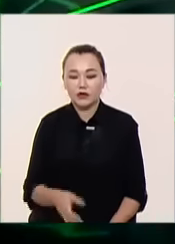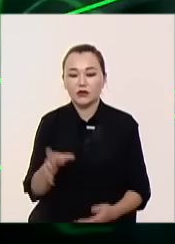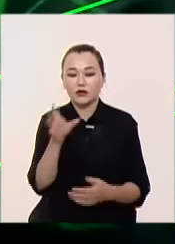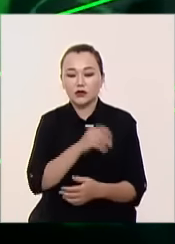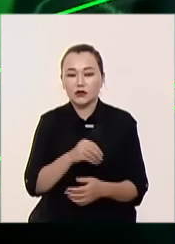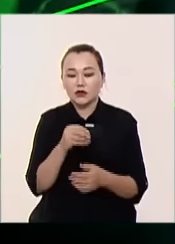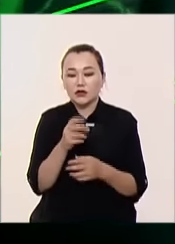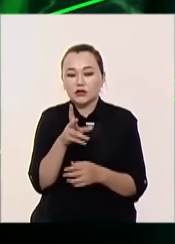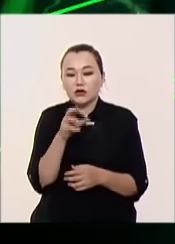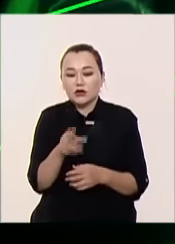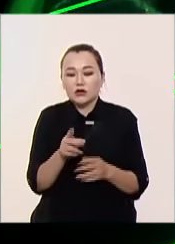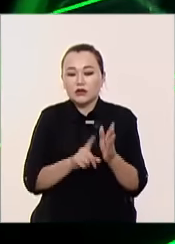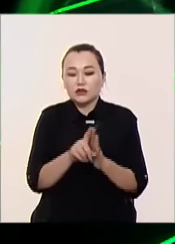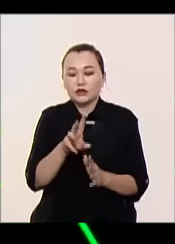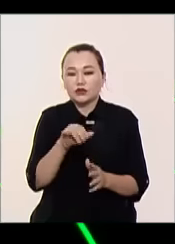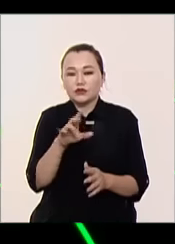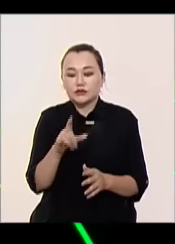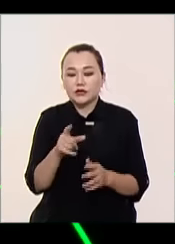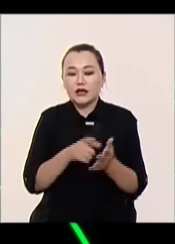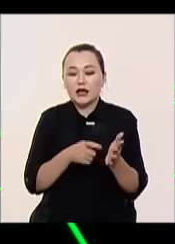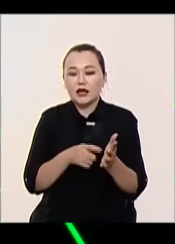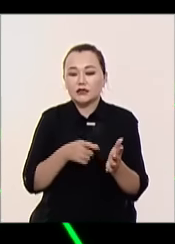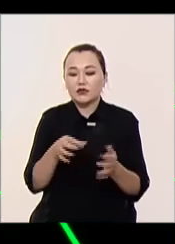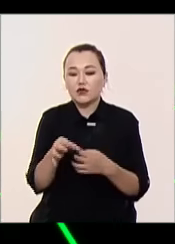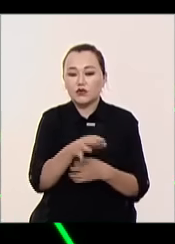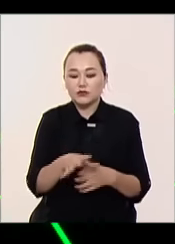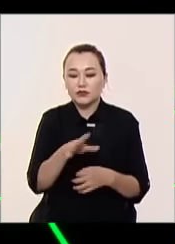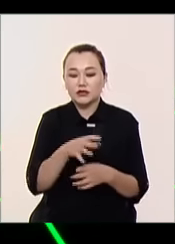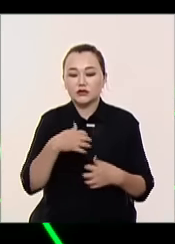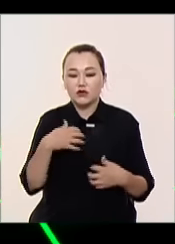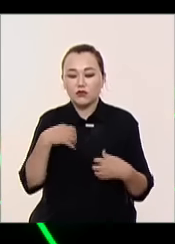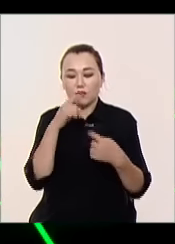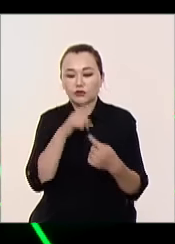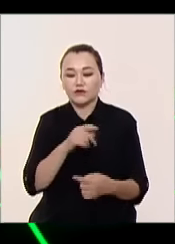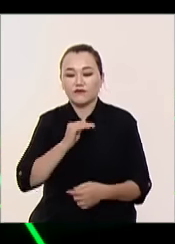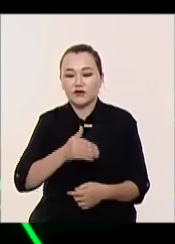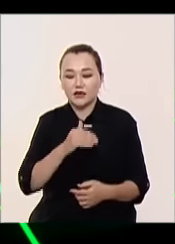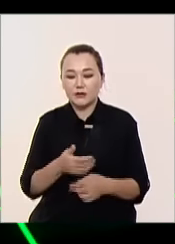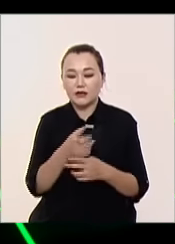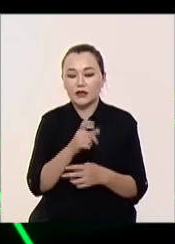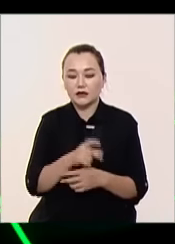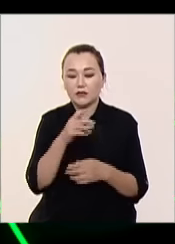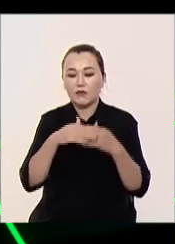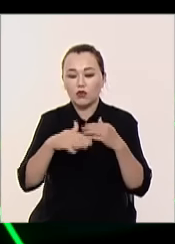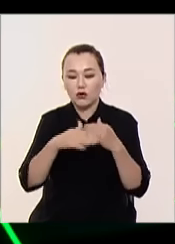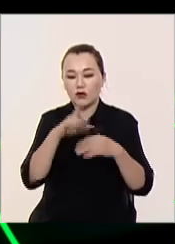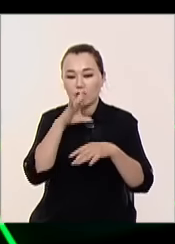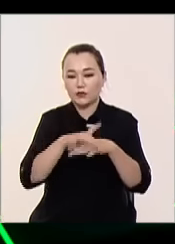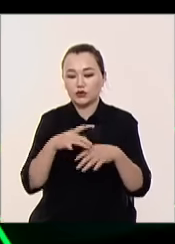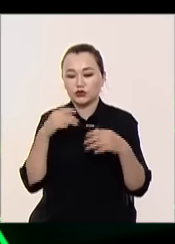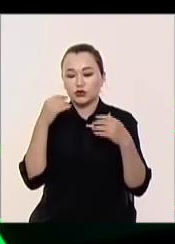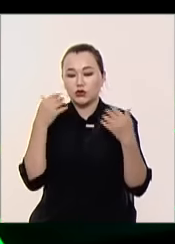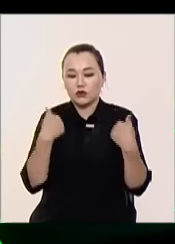Междоусобные склоки начались в селе Тузды Карагандинской области. Скотоводы против фермеров. На одном из полей там обнаружили тушу